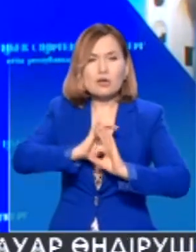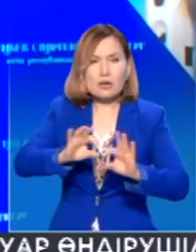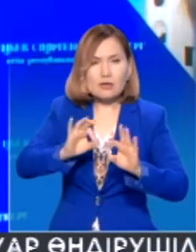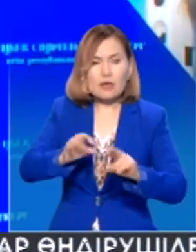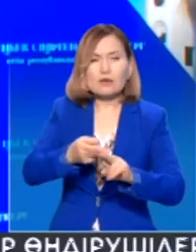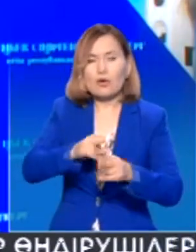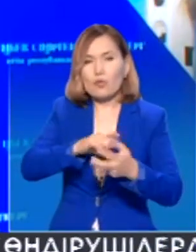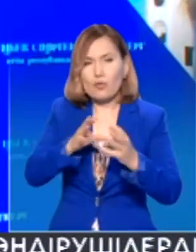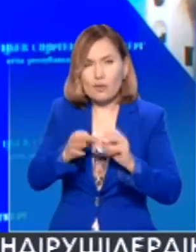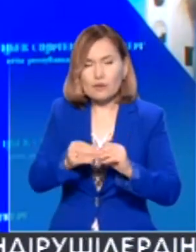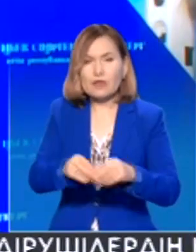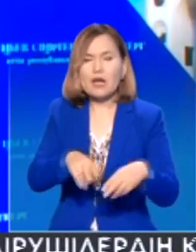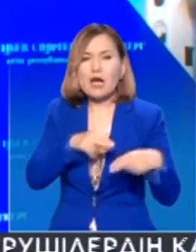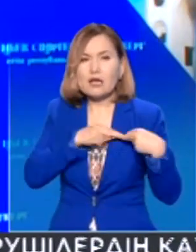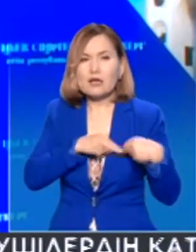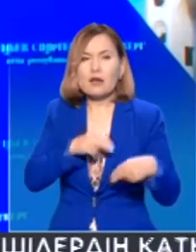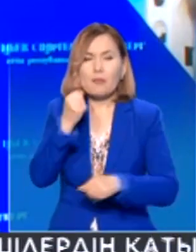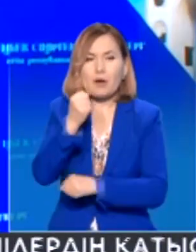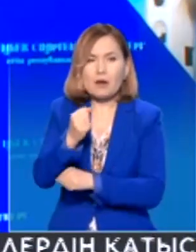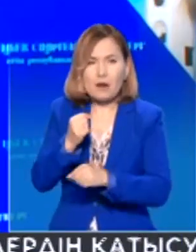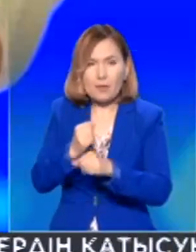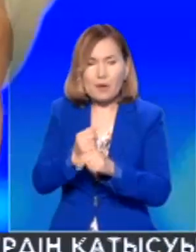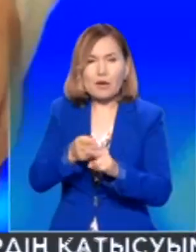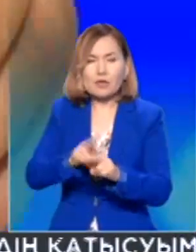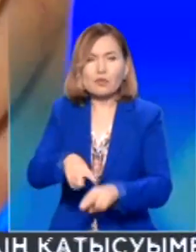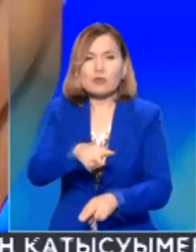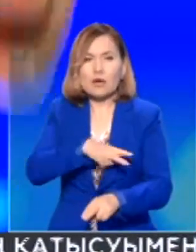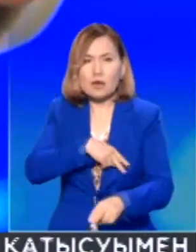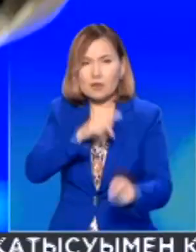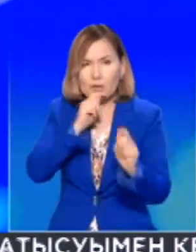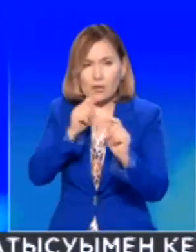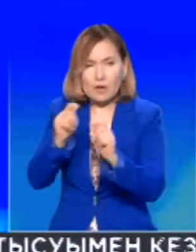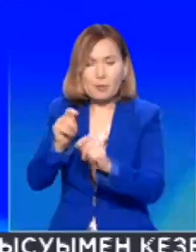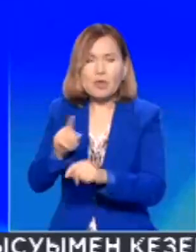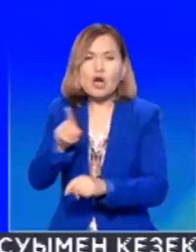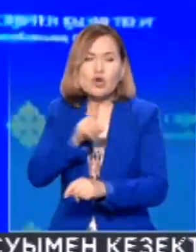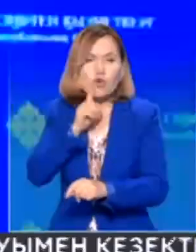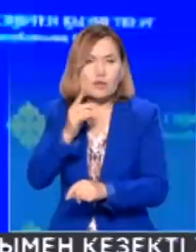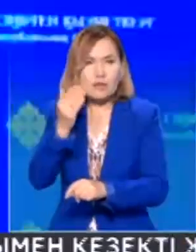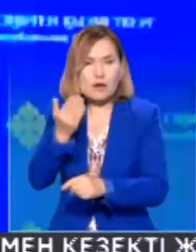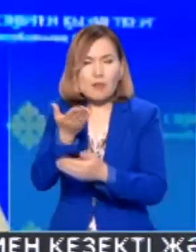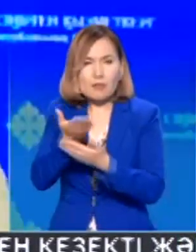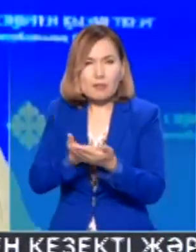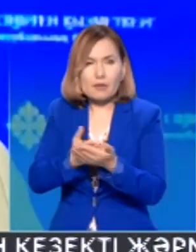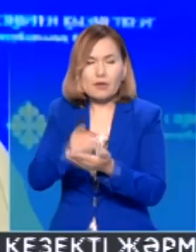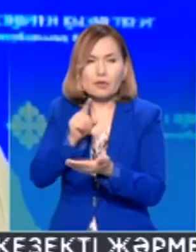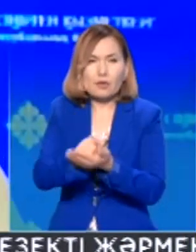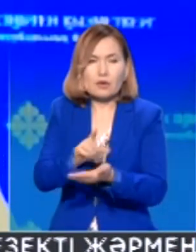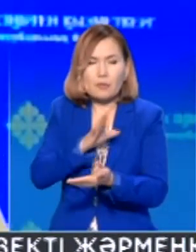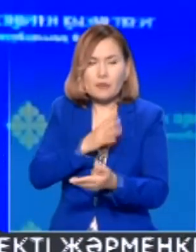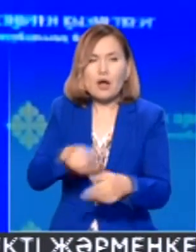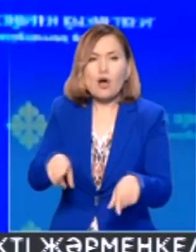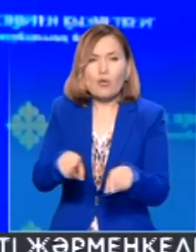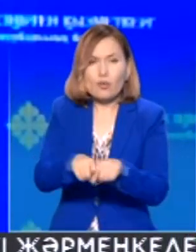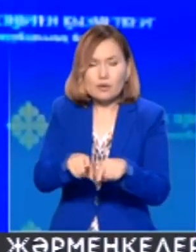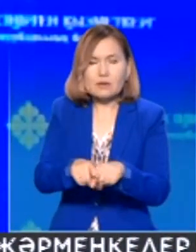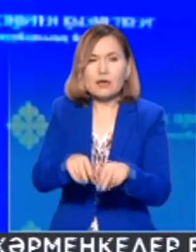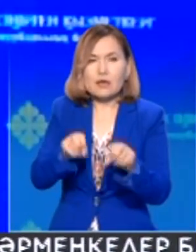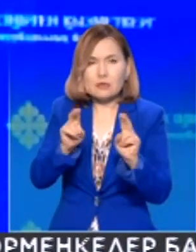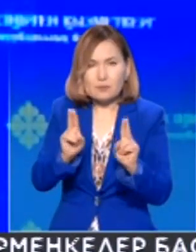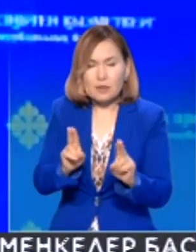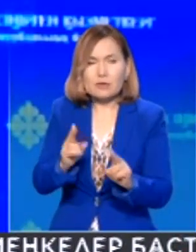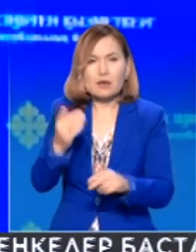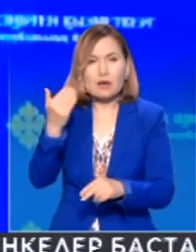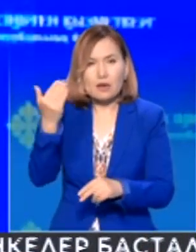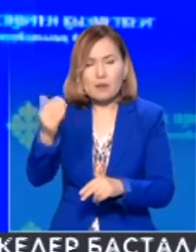жасаған осы еңбегін кейінгі жастарға үлгі ету болды негізгі мақсатымыз. Жастарға үлгі ету мақсатында осындай критерийлер мен